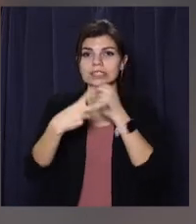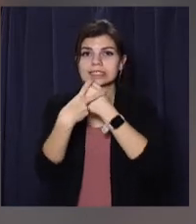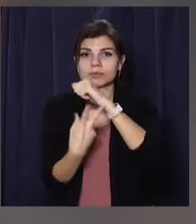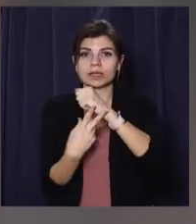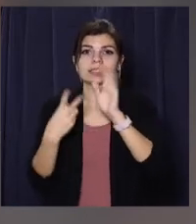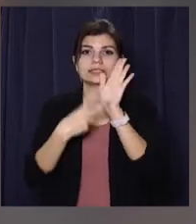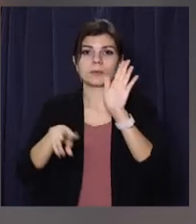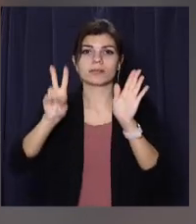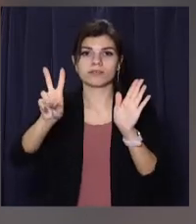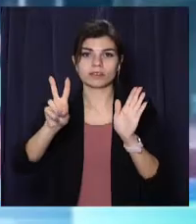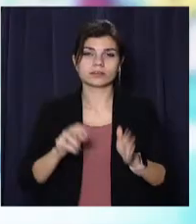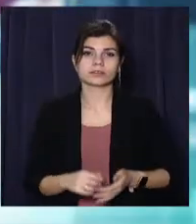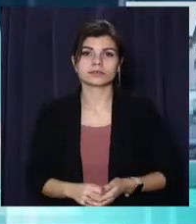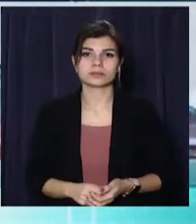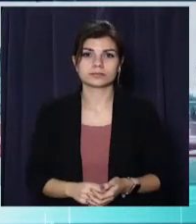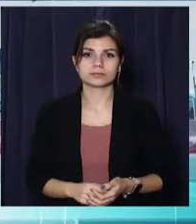097-266-1772.